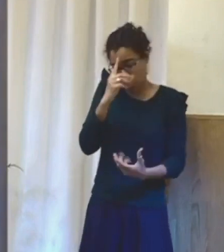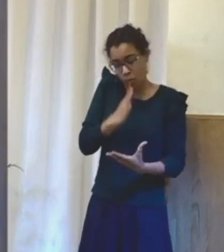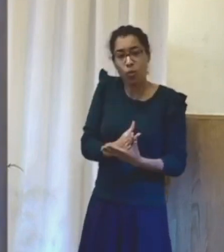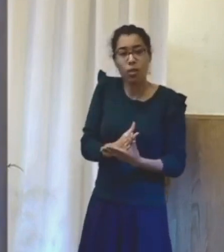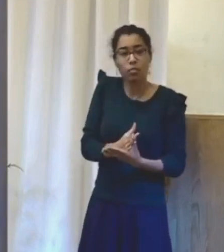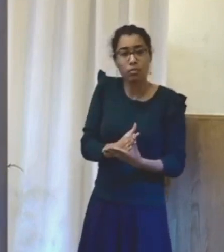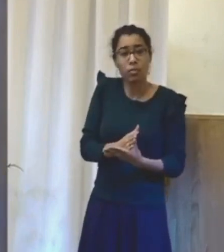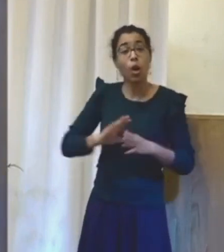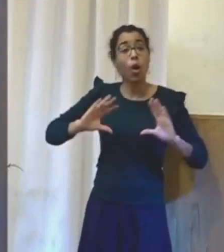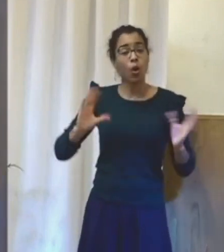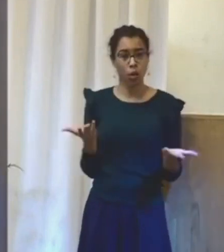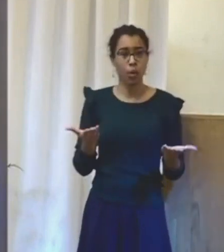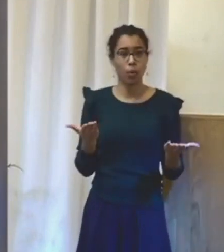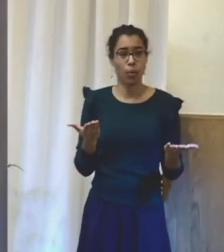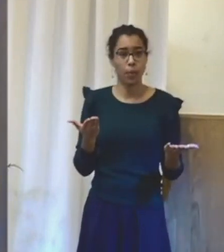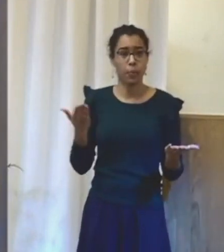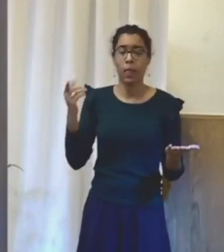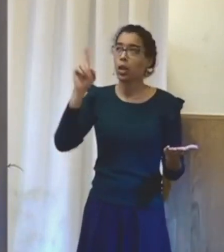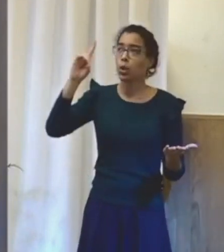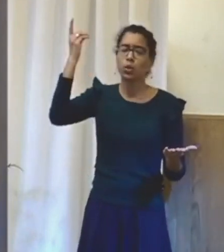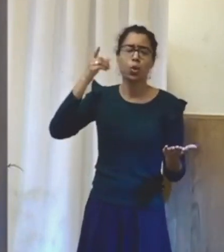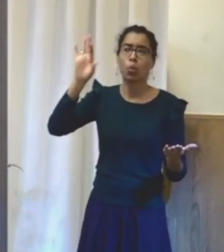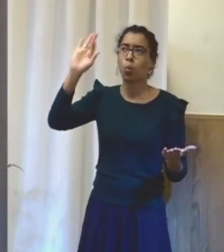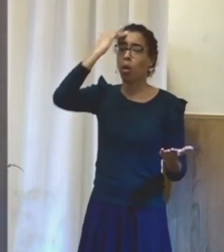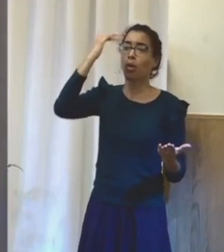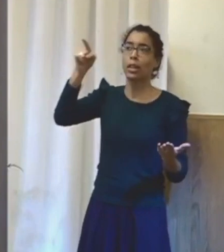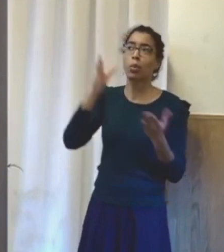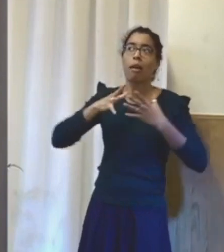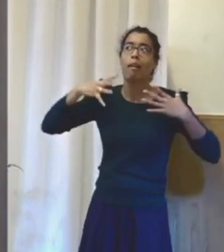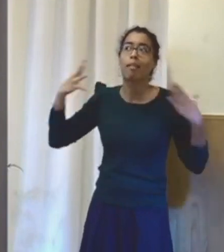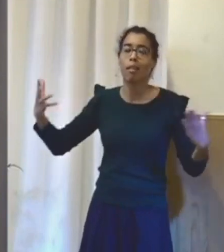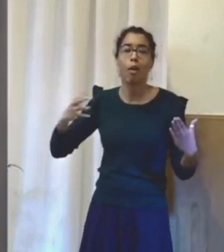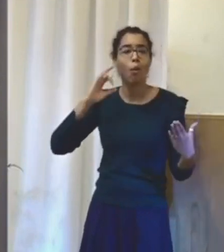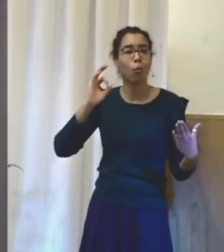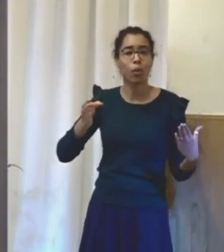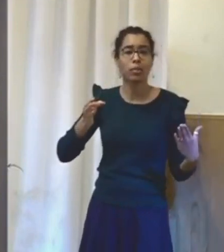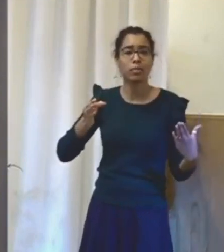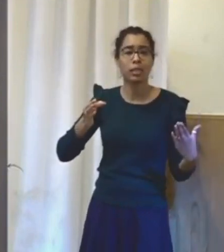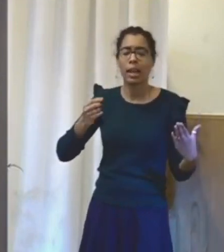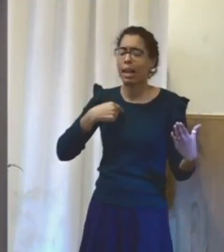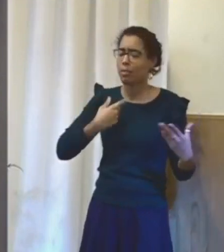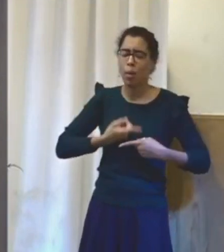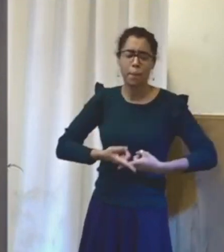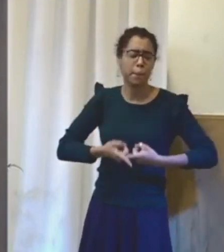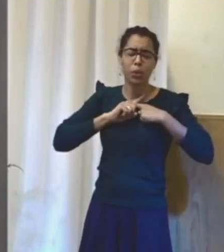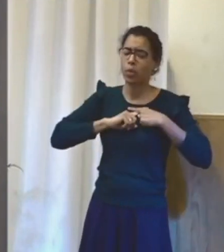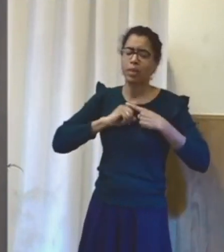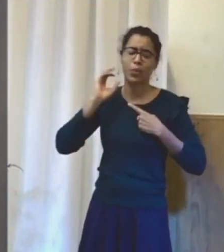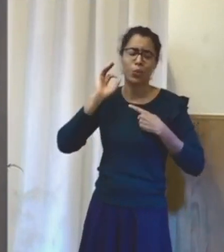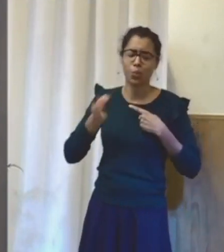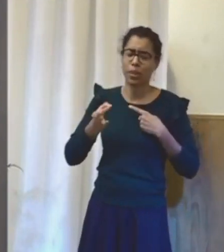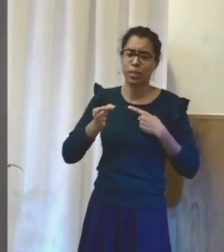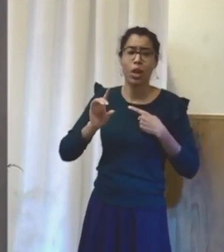en reconnaissant la grandeur de Dieu et en étant absolument persuadé que